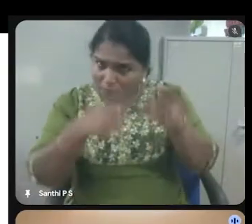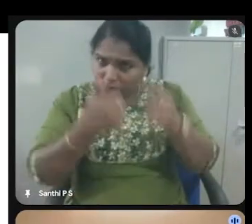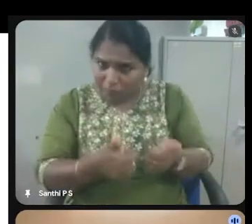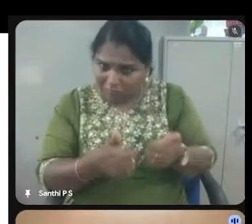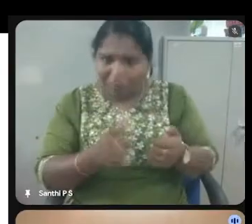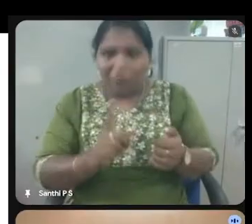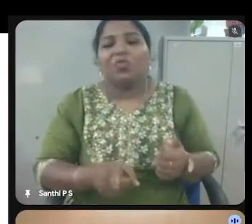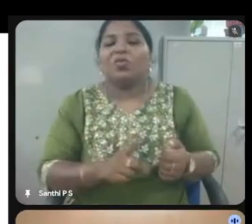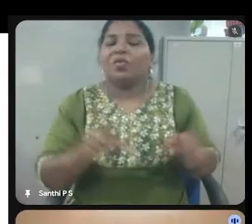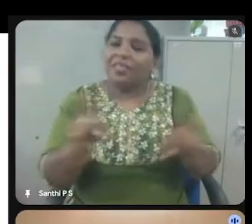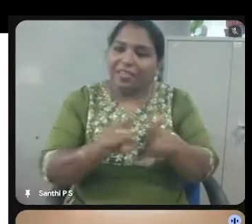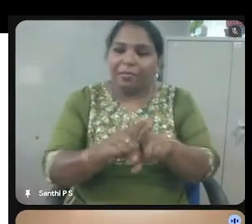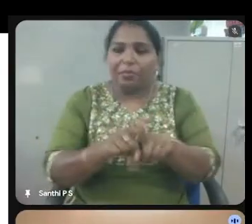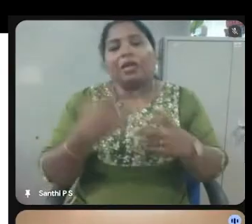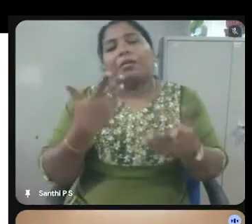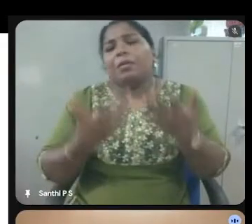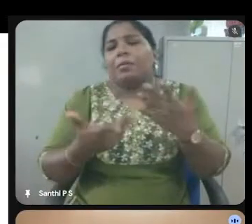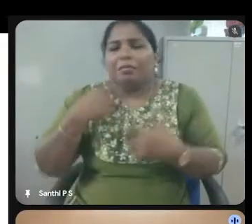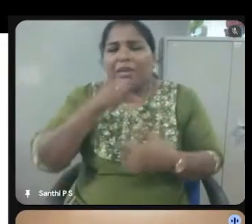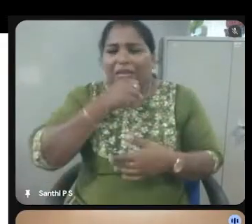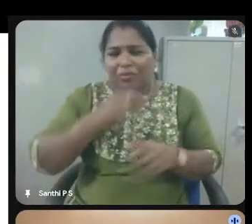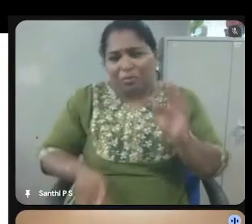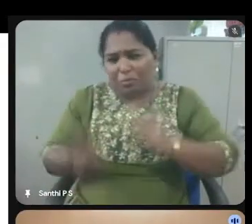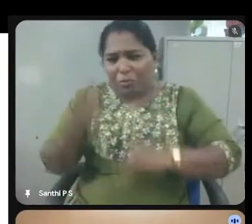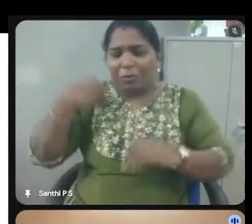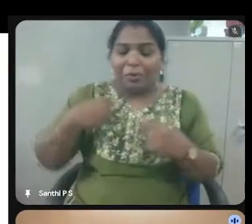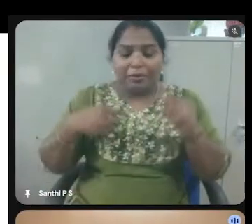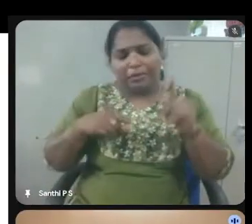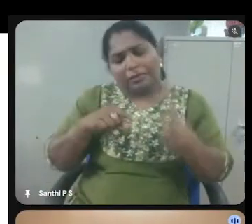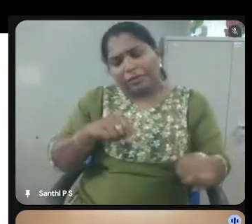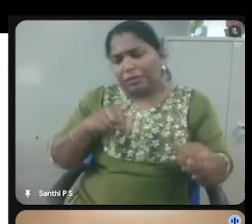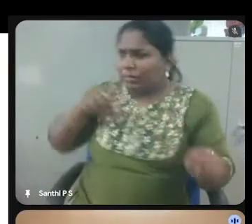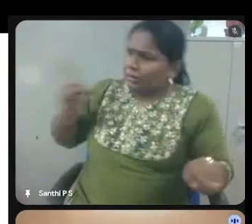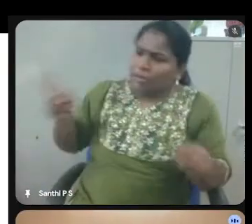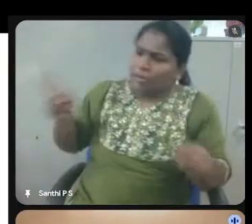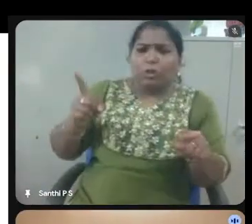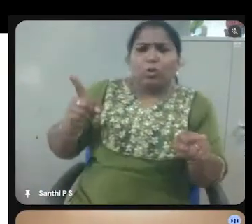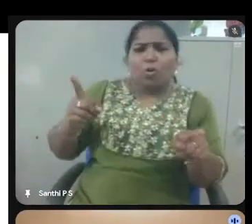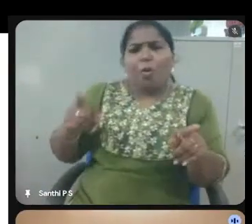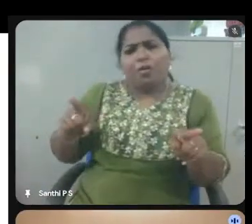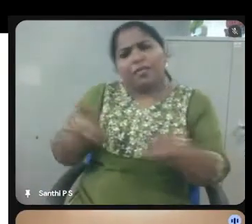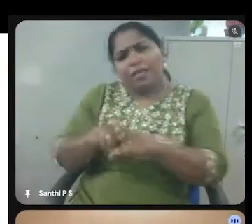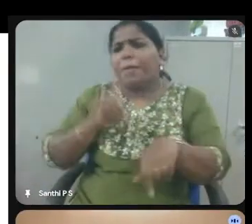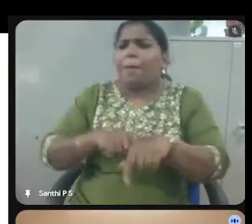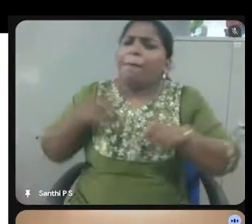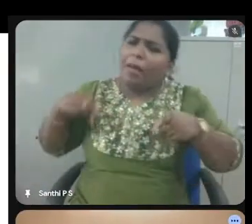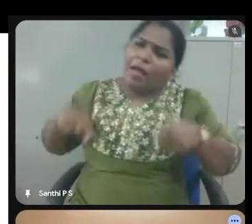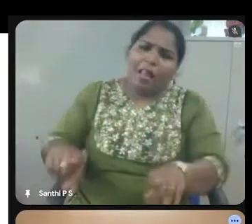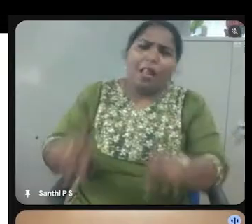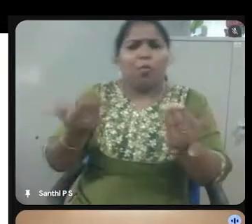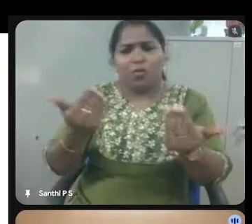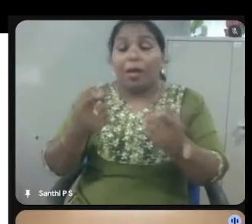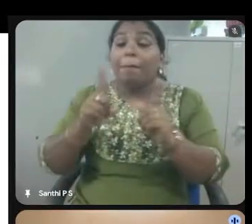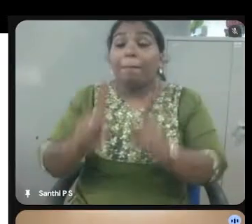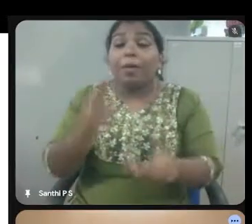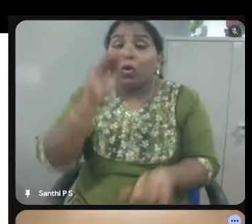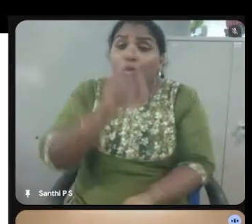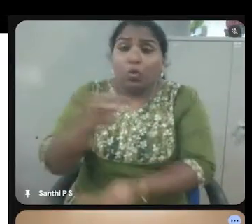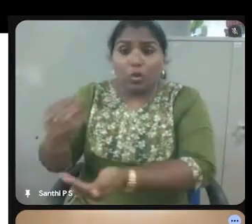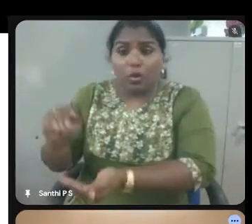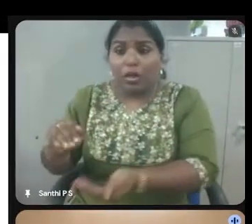അതായത് രണ്ട് കാര്യങ്ങളിൽ നമുക്ക് ശ്രദ്ധ കൊടുക്കാൻ പറ്റുന്നതൊക്കെ കുറച്ചും കൂടെ എന്താ പറയുക ബെറ്റർ ആയിട്ട് നമുക്ക് ചെയ്യാൻ പറ്റും. പക്ഷെ തീരെ ചെറിയ കുട്ടികൾക്ക് അത് പറ്റിയെന്ന്